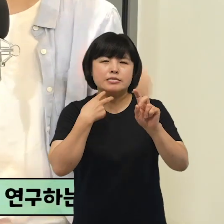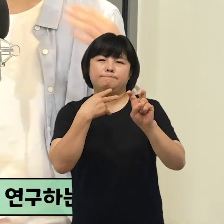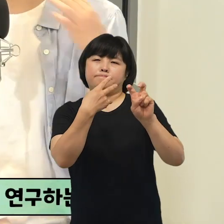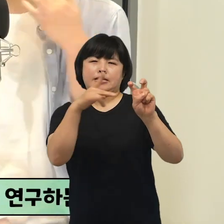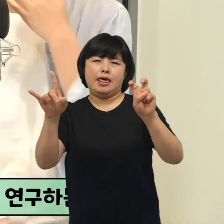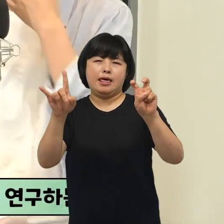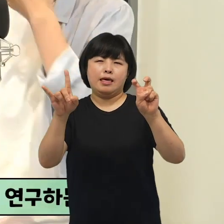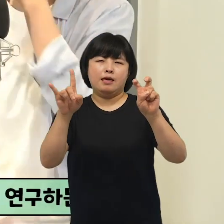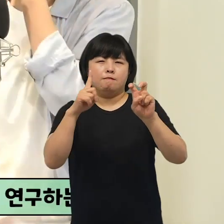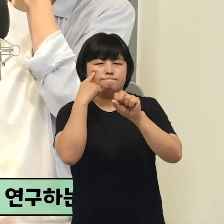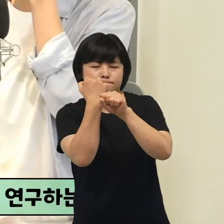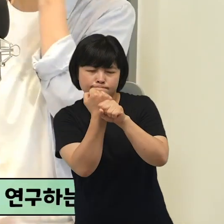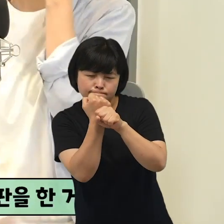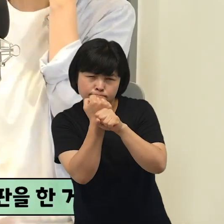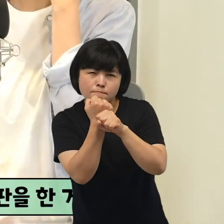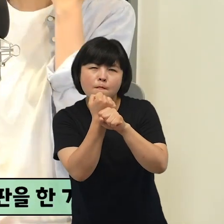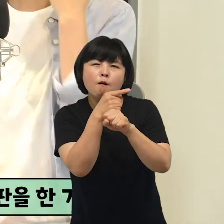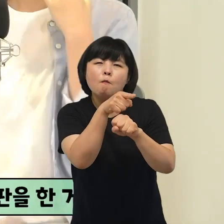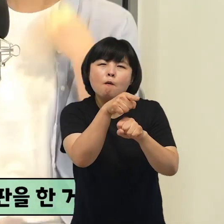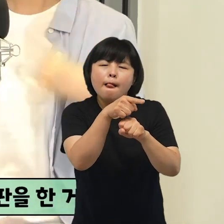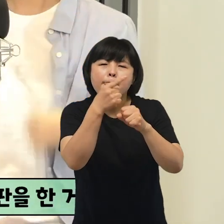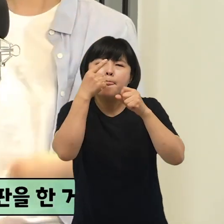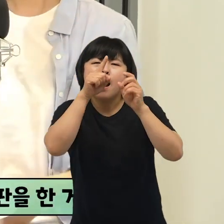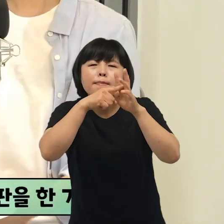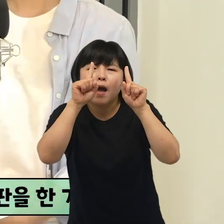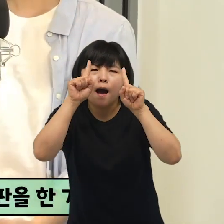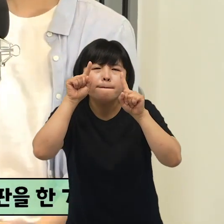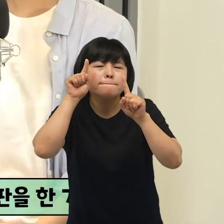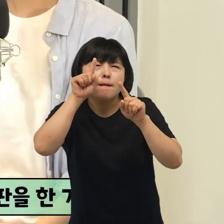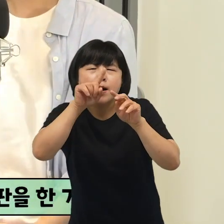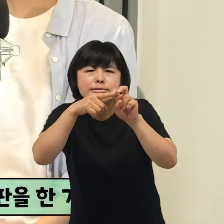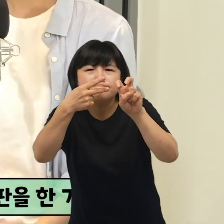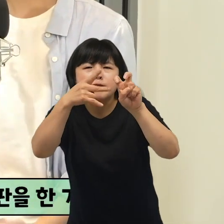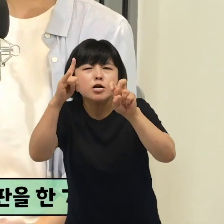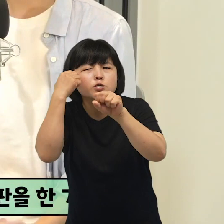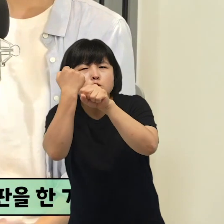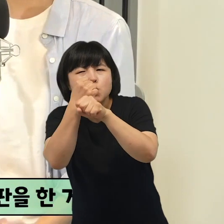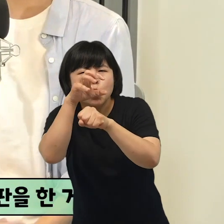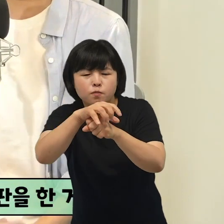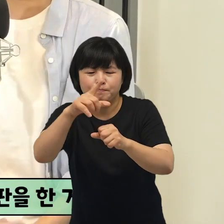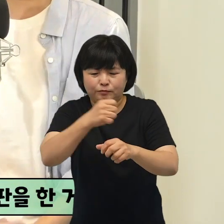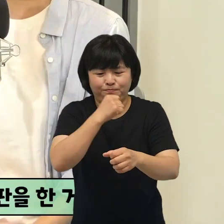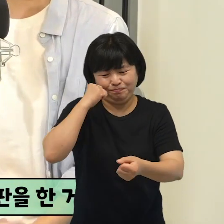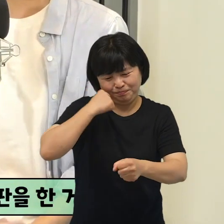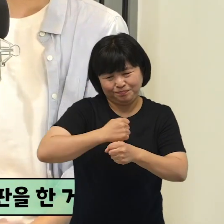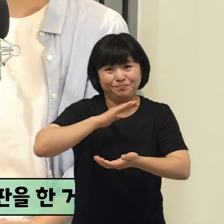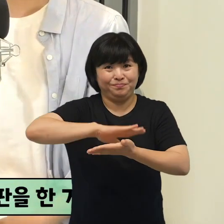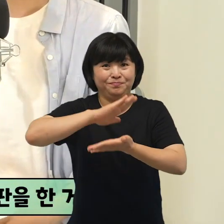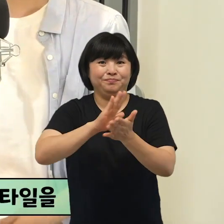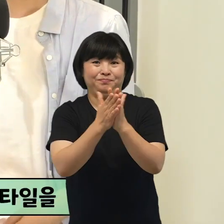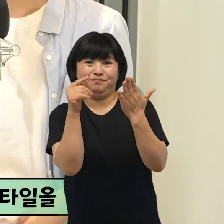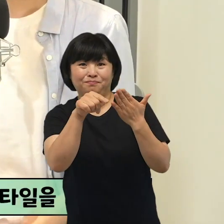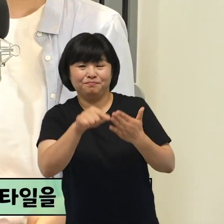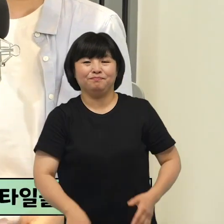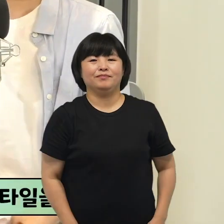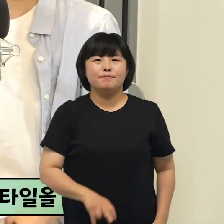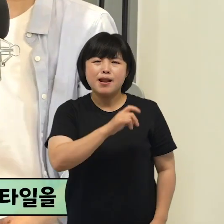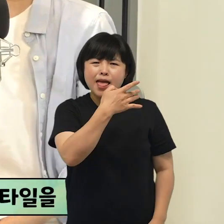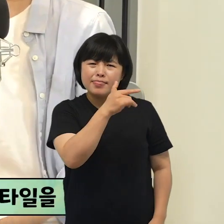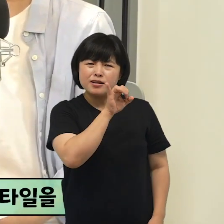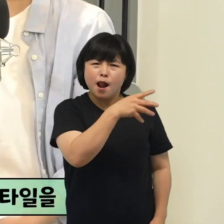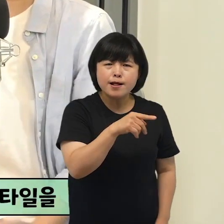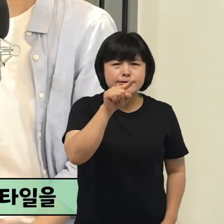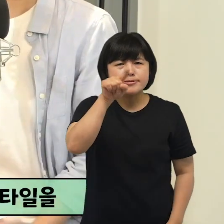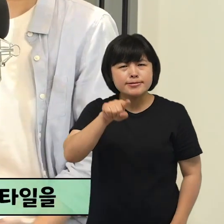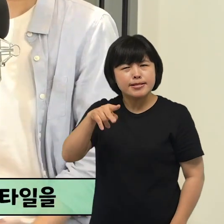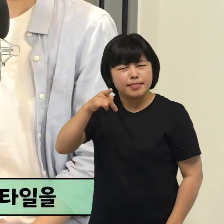유일하게 20대들을 연구하는 대학내일 20대 연구소라는 곳에서 출판을 한 거예요. 밀레니얼과